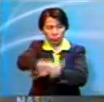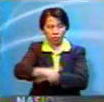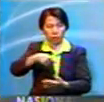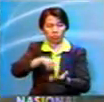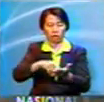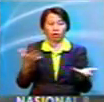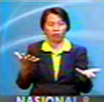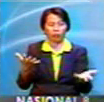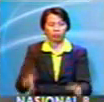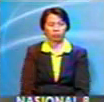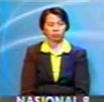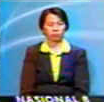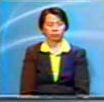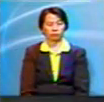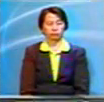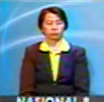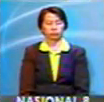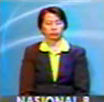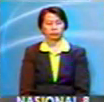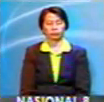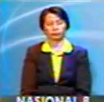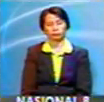atau mungkin ada perkembangan terbaru?